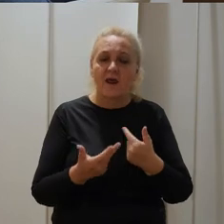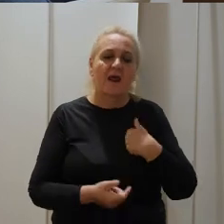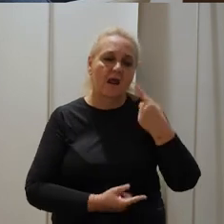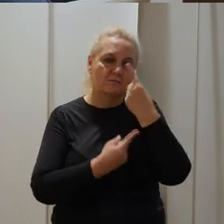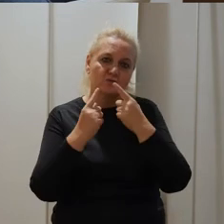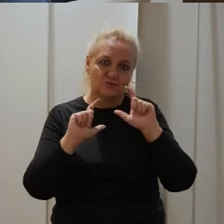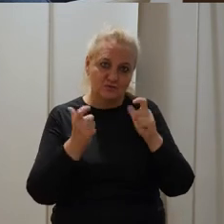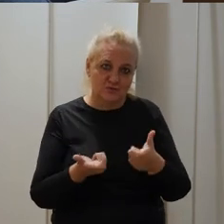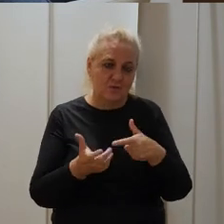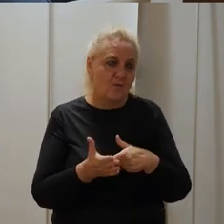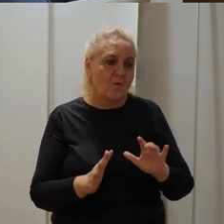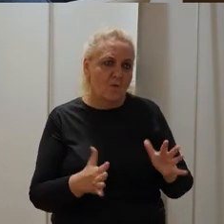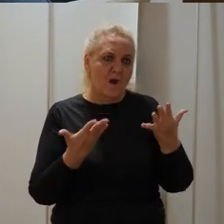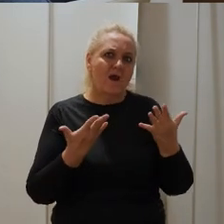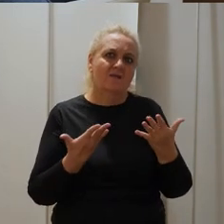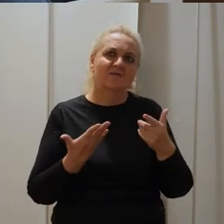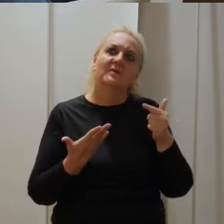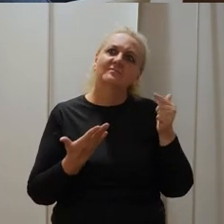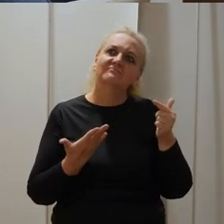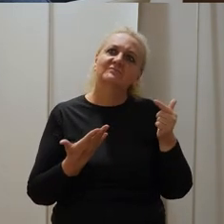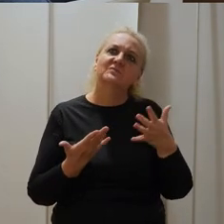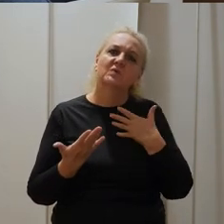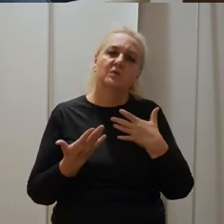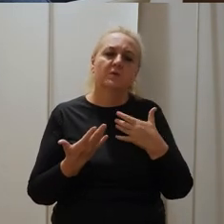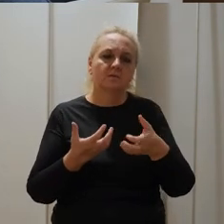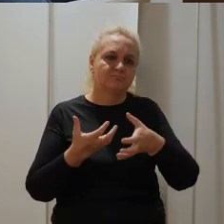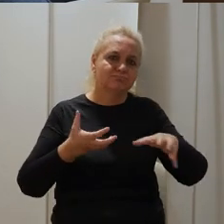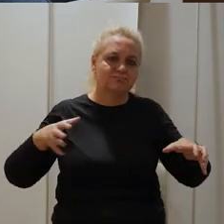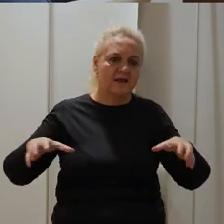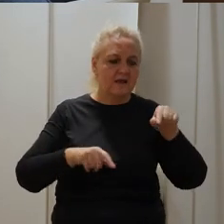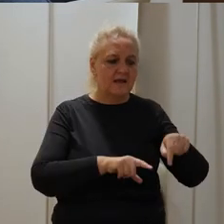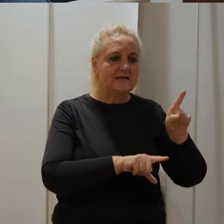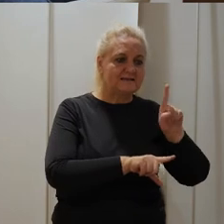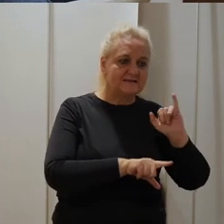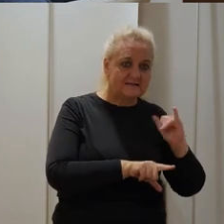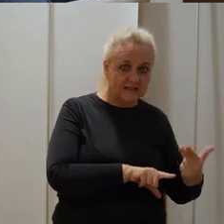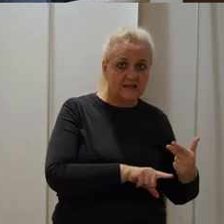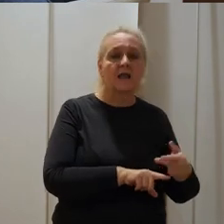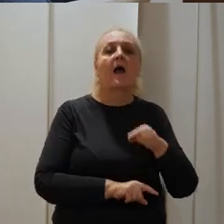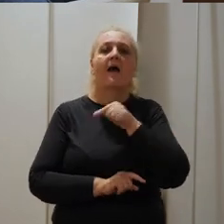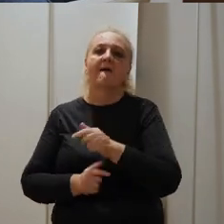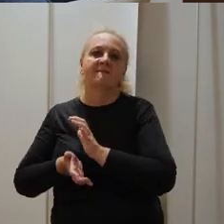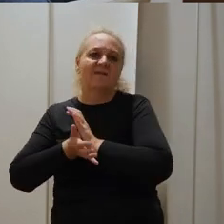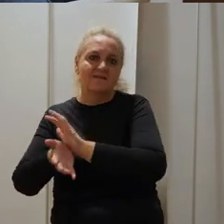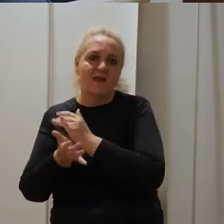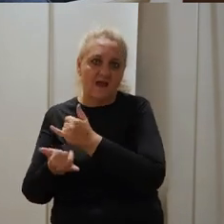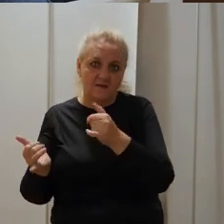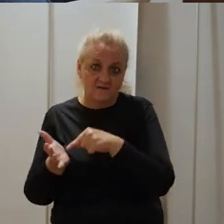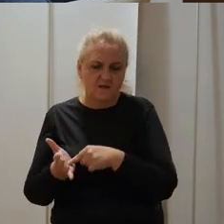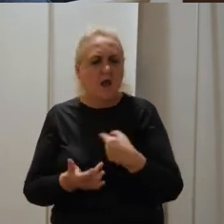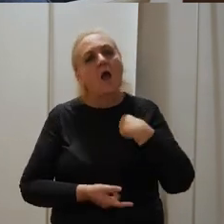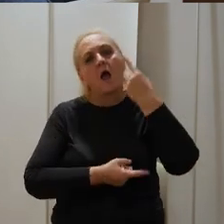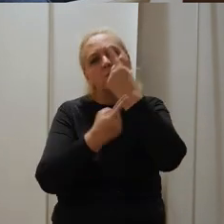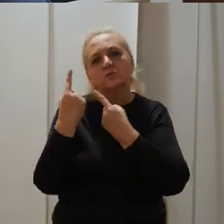myślę sobie, że tak łatwo też rozgraniczamy twórców zinów z wydawcami, A mam tu na